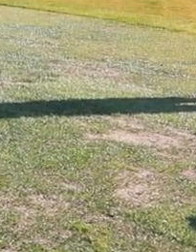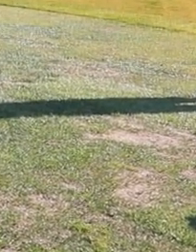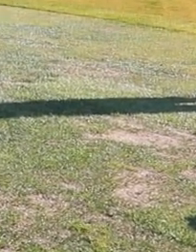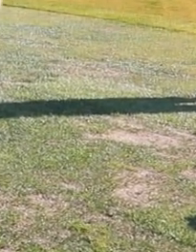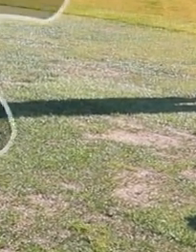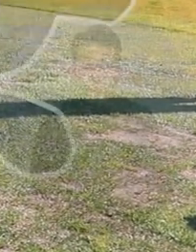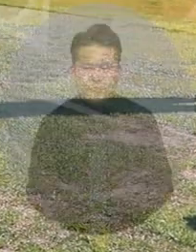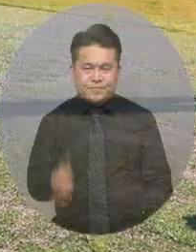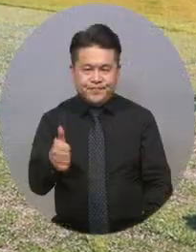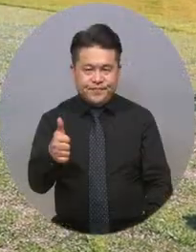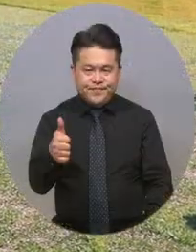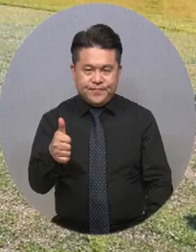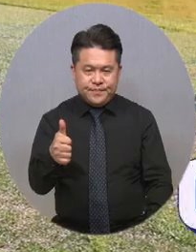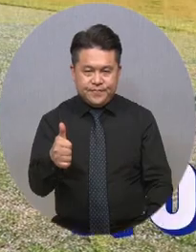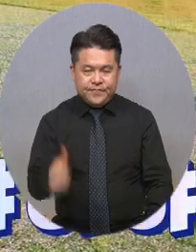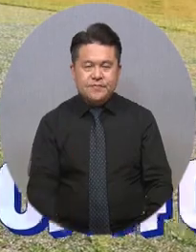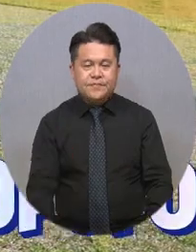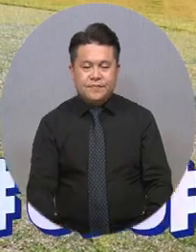샤.